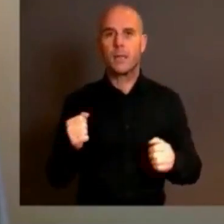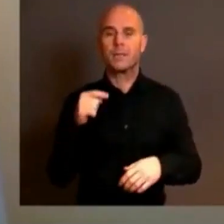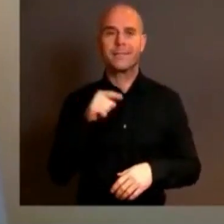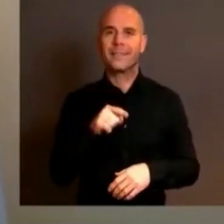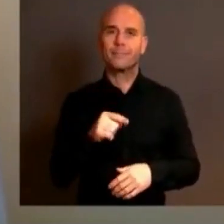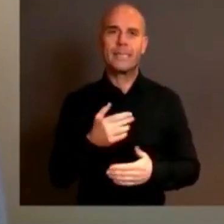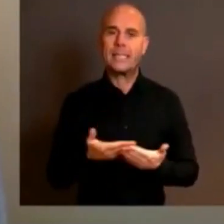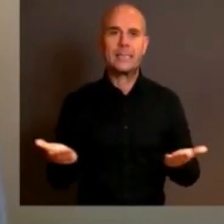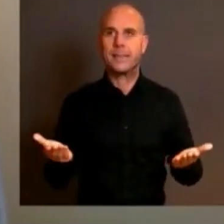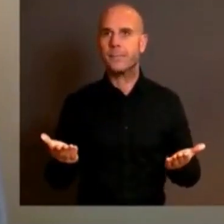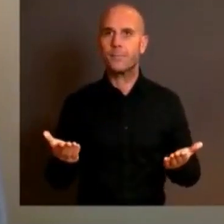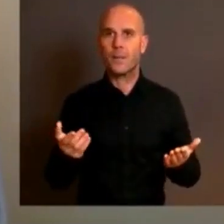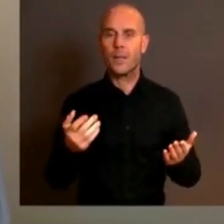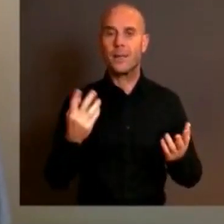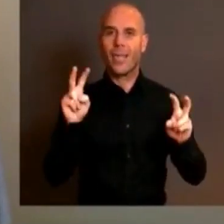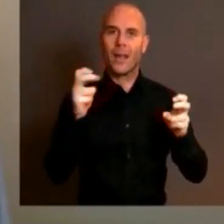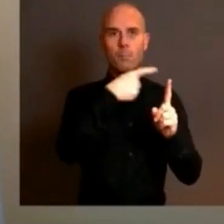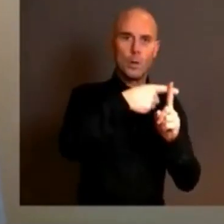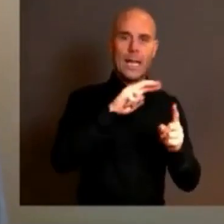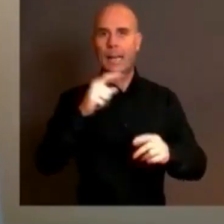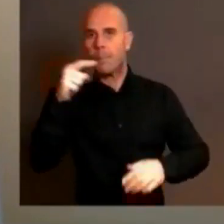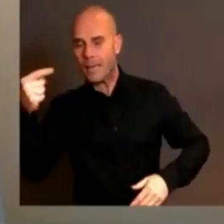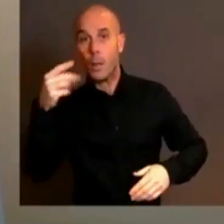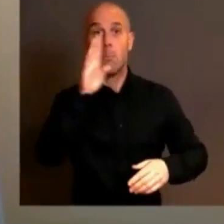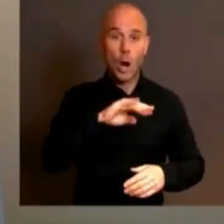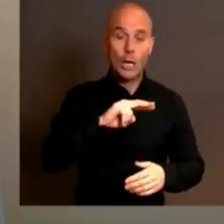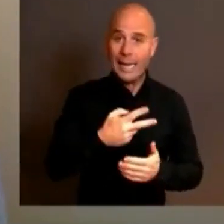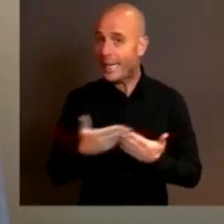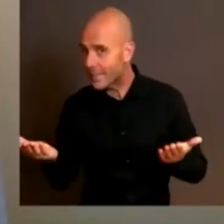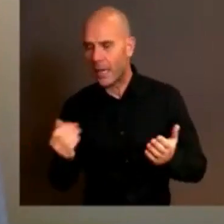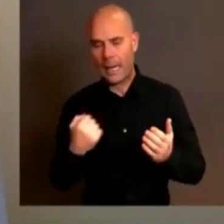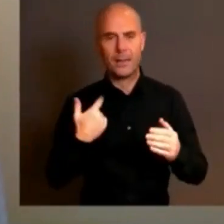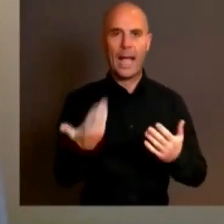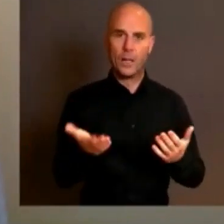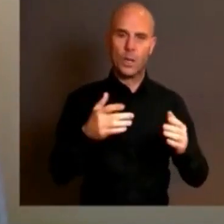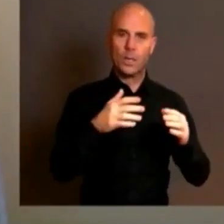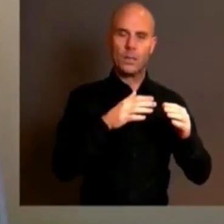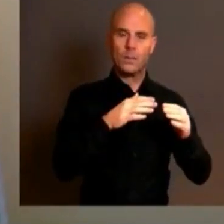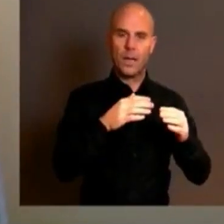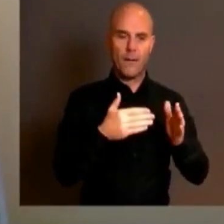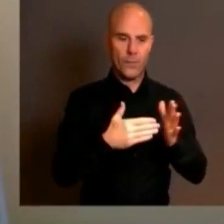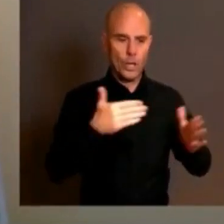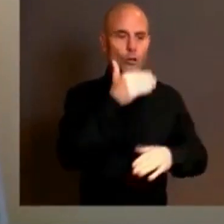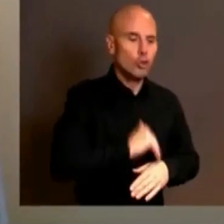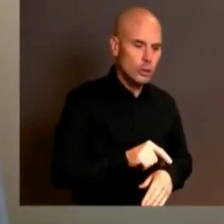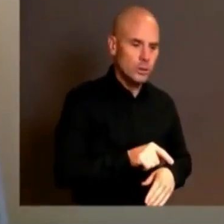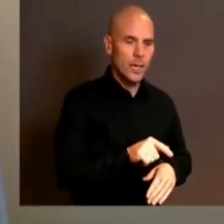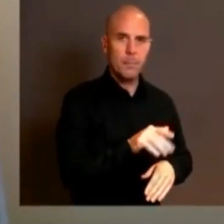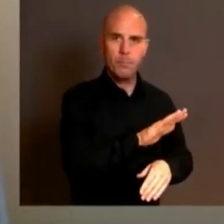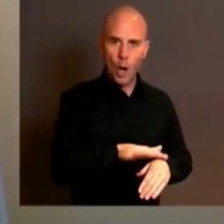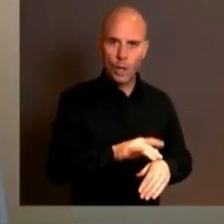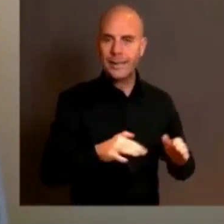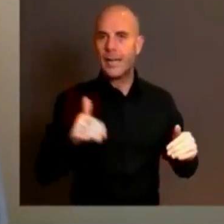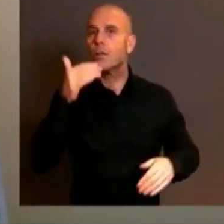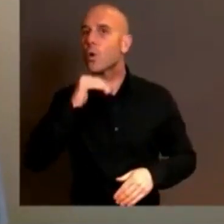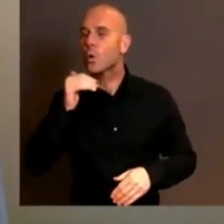inte liksom plus eller minus barn eller inte, utan det är ju en skala från de riktigt yngsta barnen till när man kommer upp i